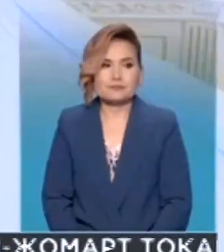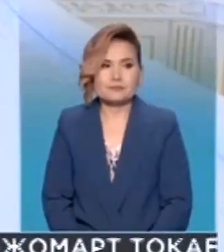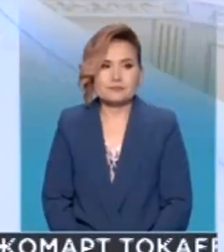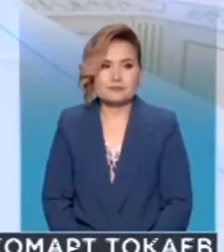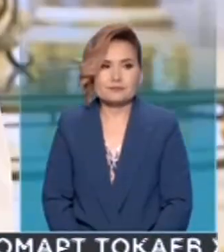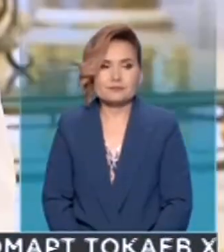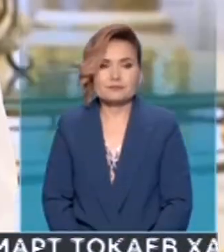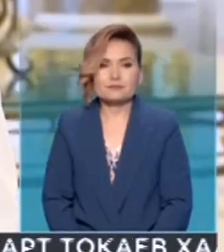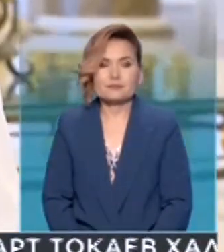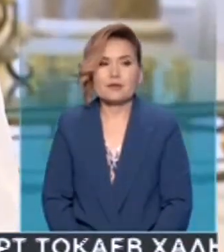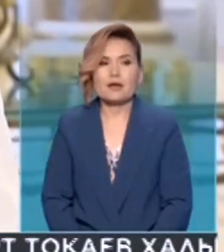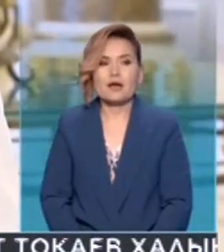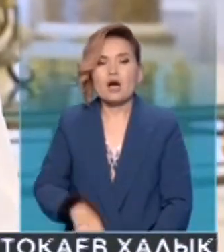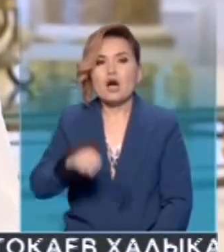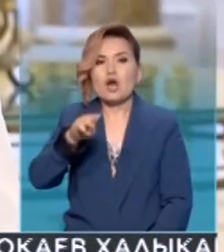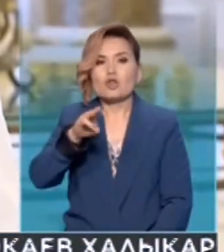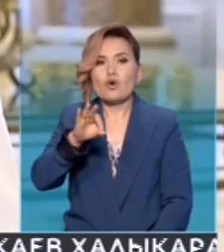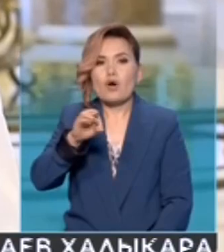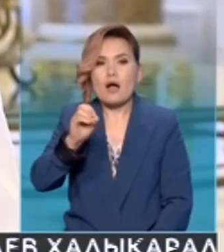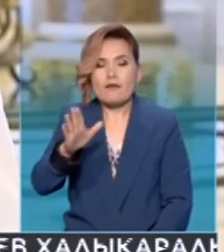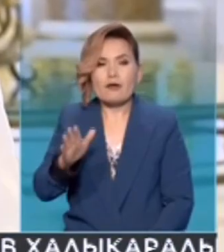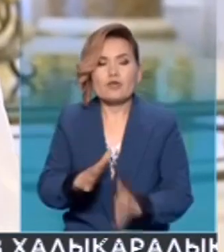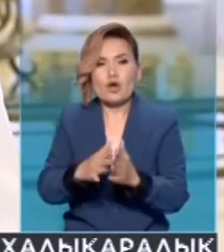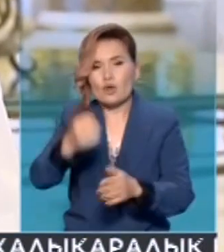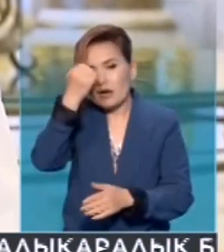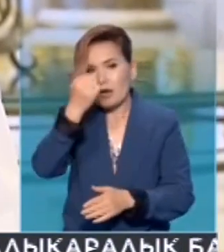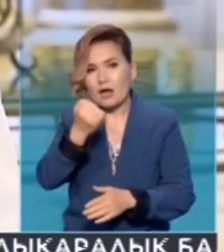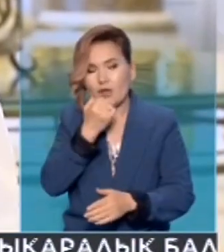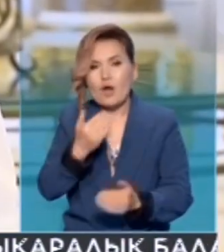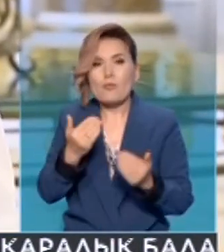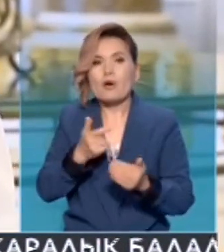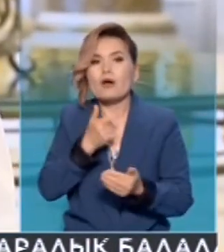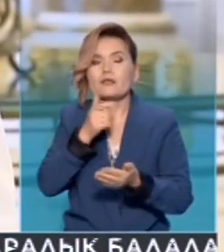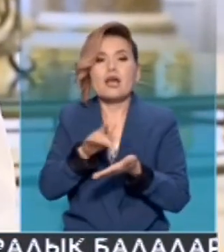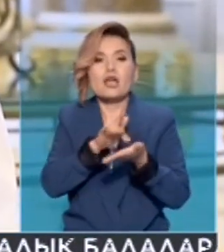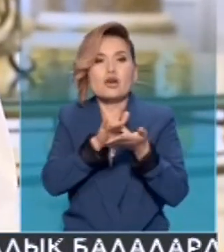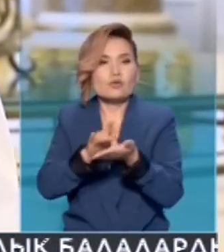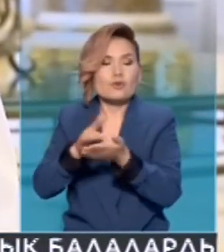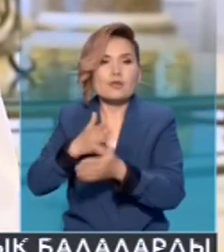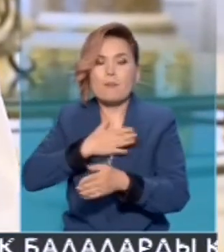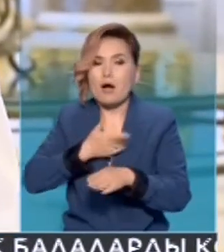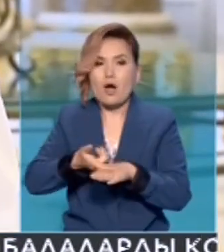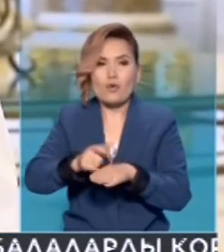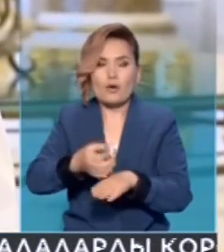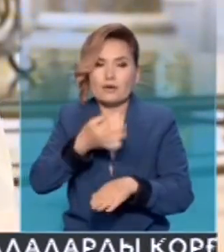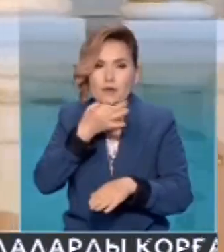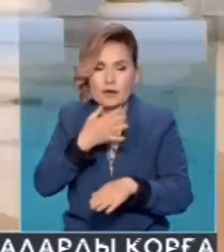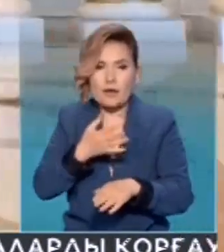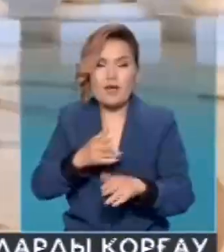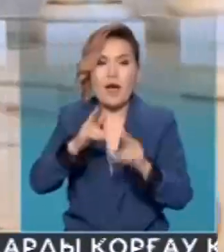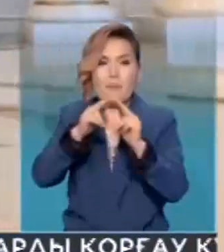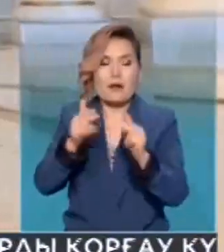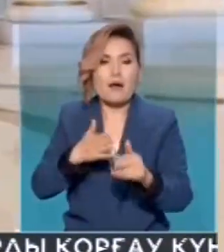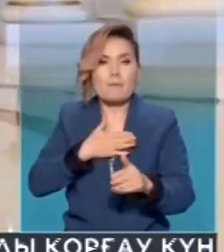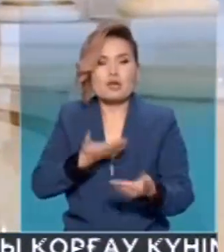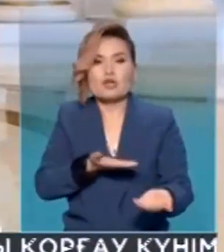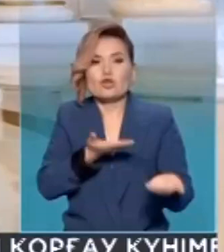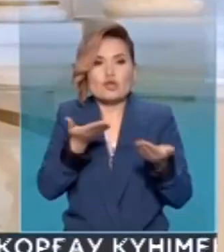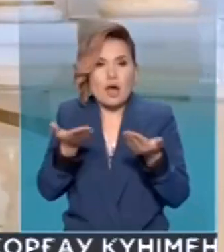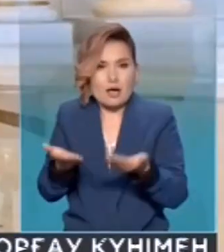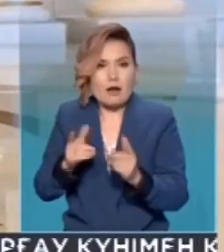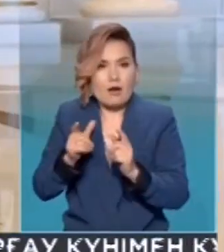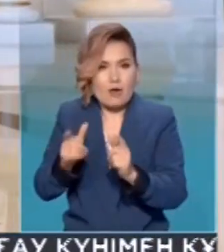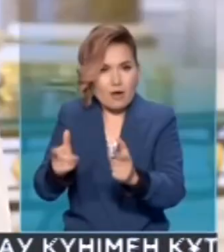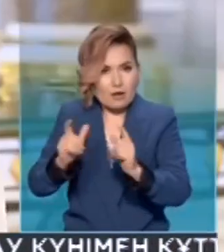Қасым Жомарт Кемелұлына көп-көп рахмет. Маған бүгінгі экскурсия ұнады. Ол шақырған үшін рахмет.